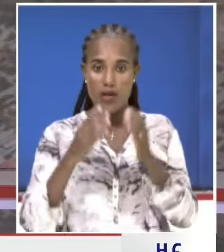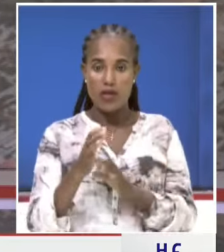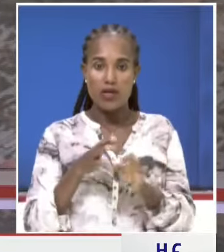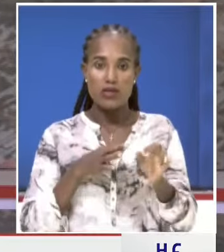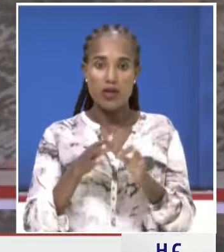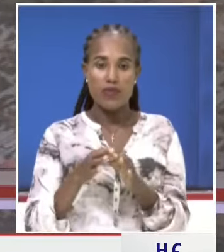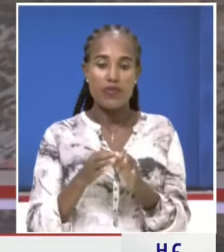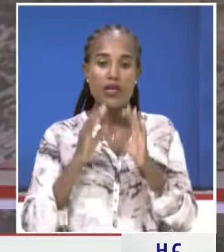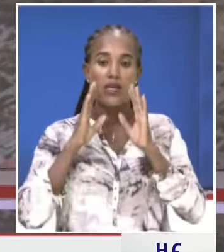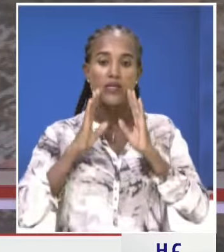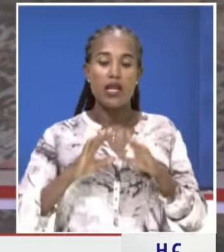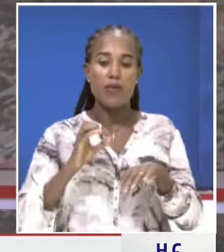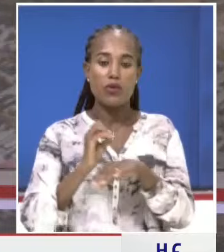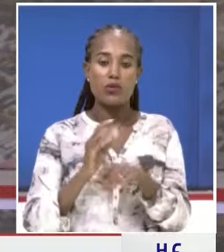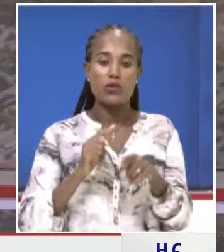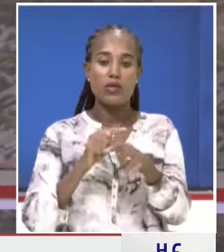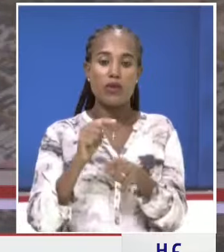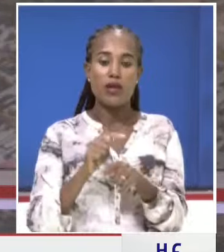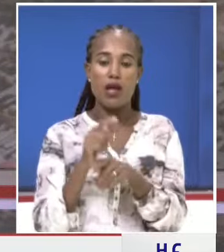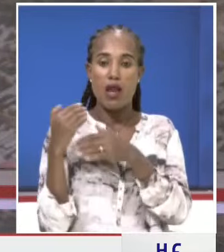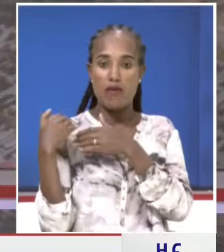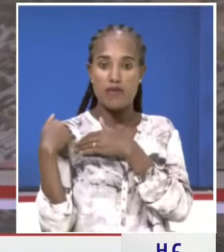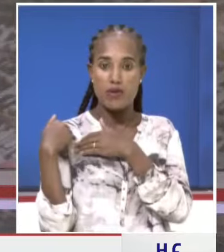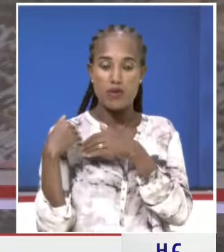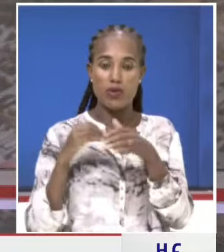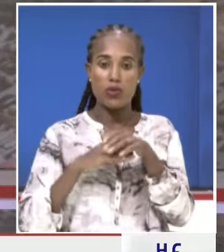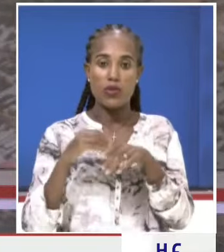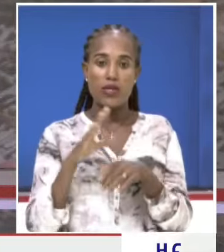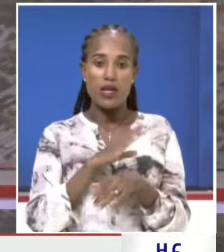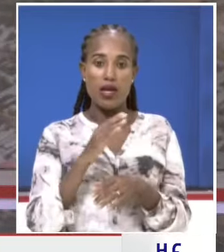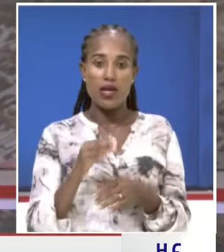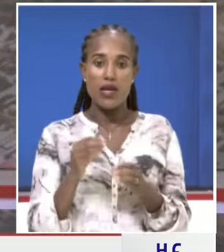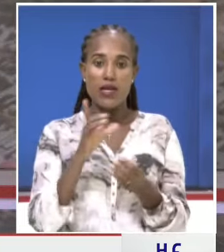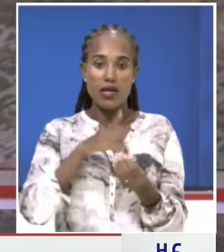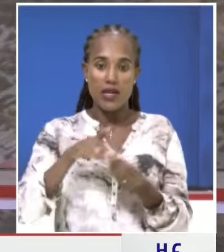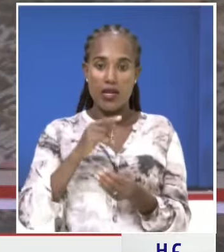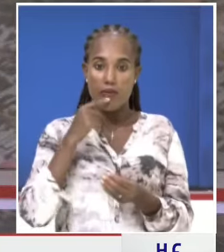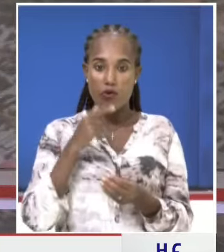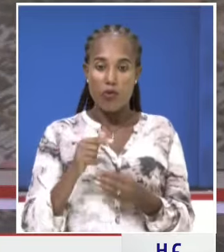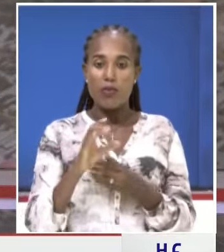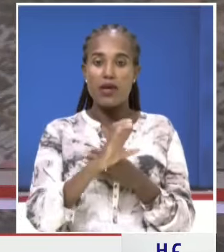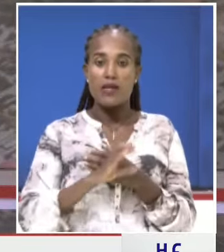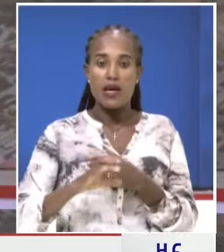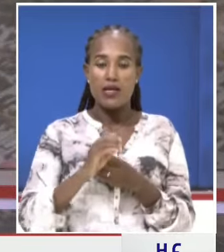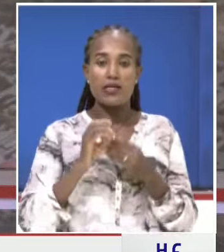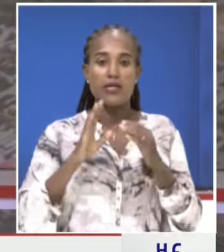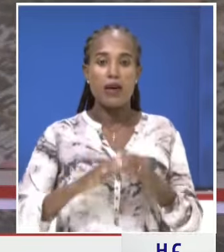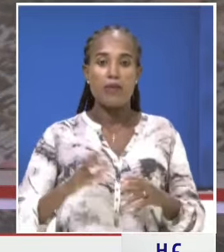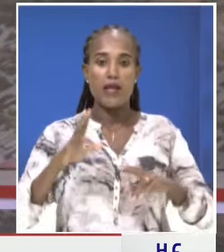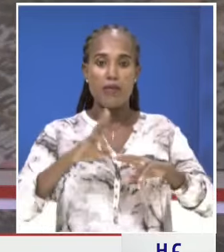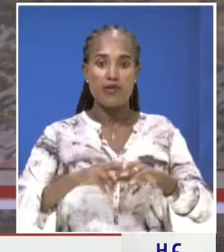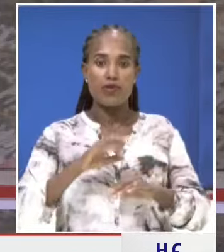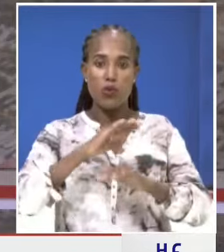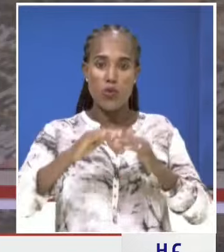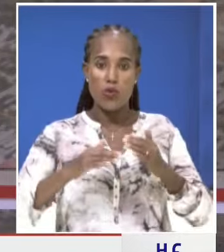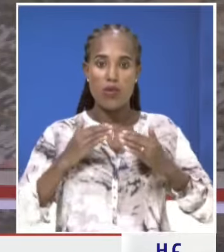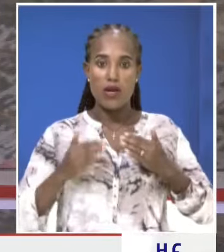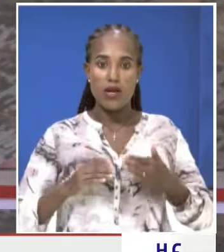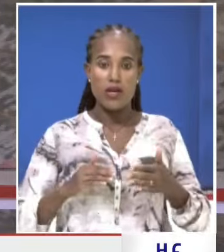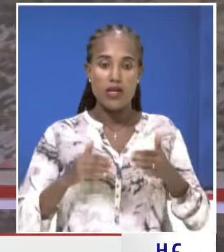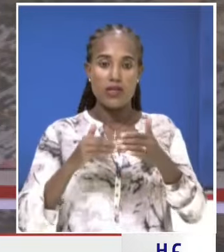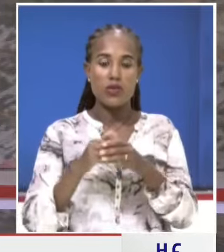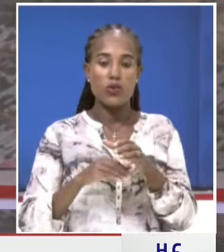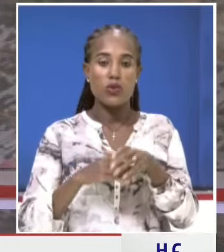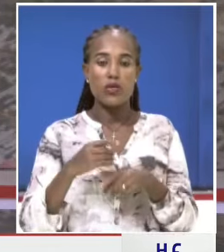ይገልጻሉ። የሰላም ካውንስሉ ተግባርና ኃላፊነቱን እንዲወጣና እንደ ክልል ብሎም እንደ ሀገር ሰላምን ለማስፈን ሁሉም አካል